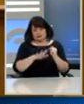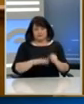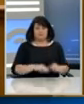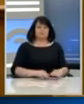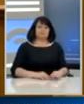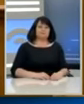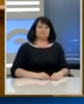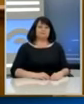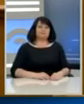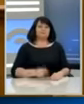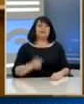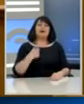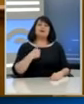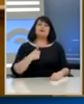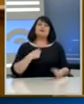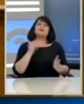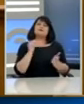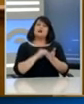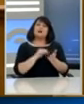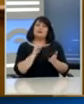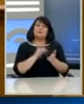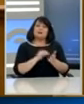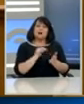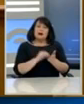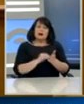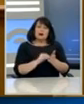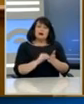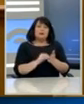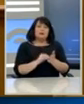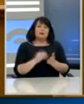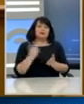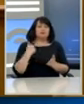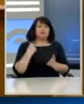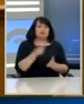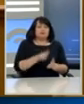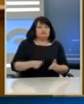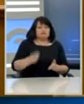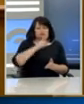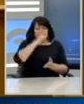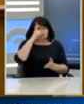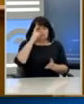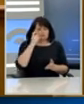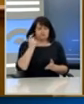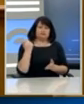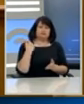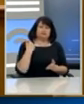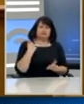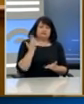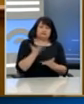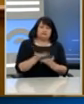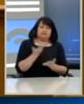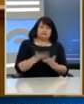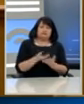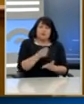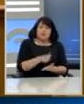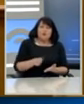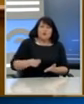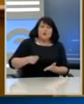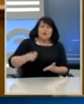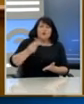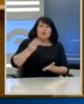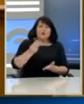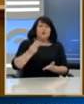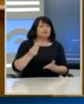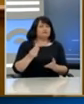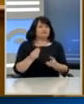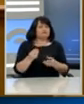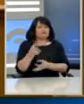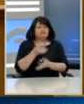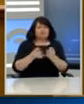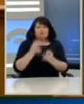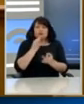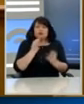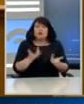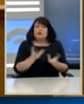Βρεθήκαμε επανειλημμένως απέναντι σε ακραίες απαιτήσεις. Απαιτήσεις συχνά ατεκμηρίωτες,